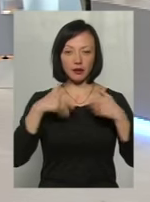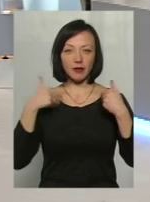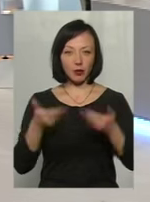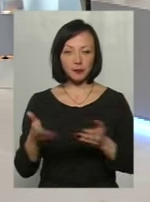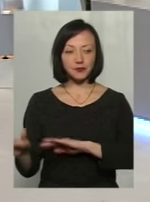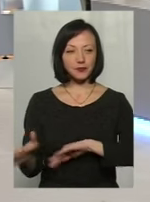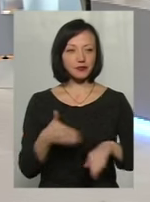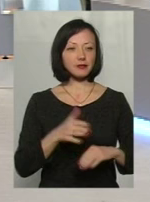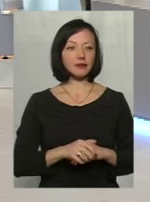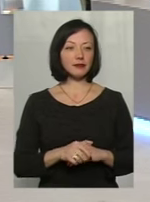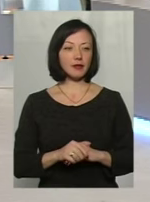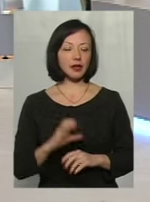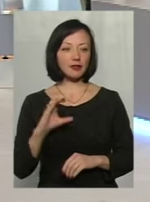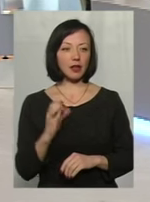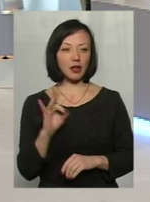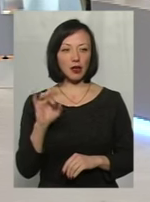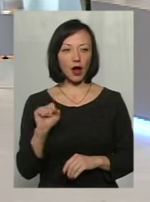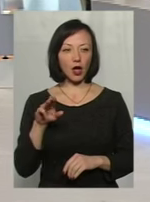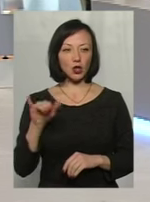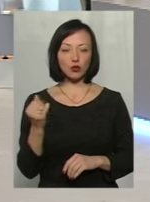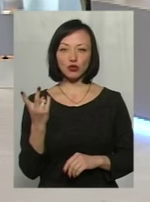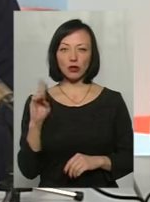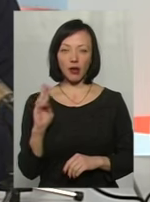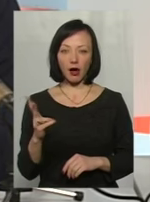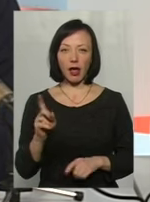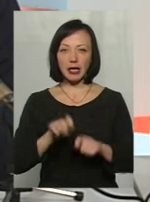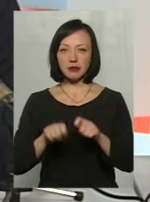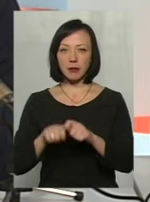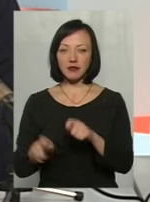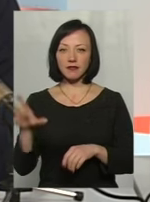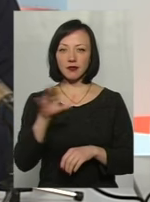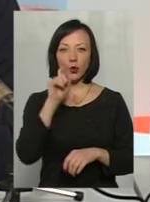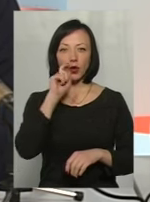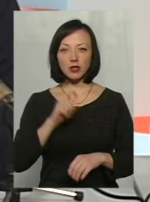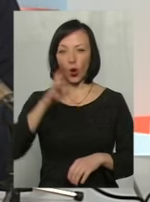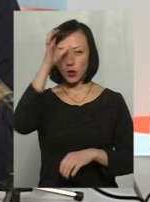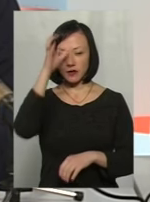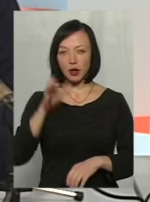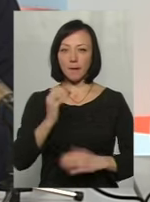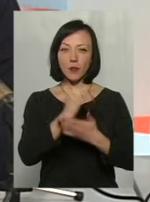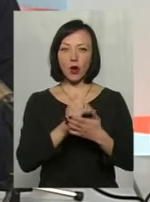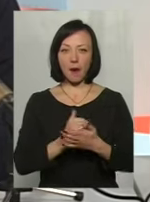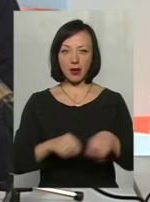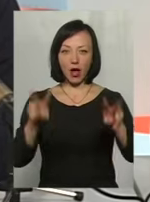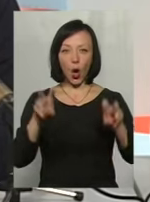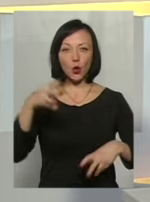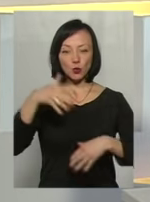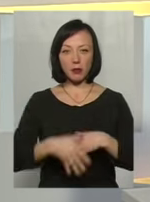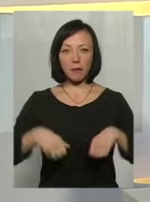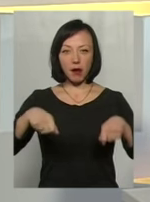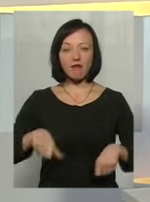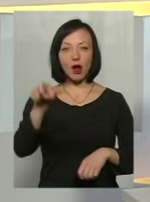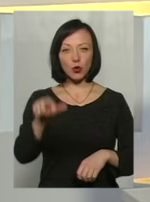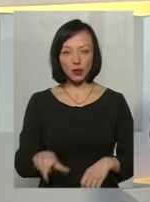вітати. Добрий вечір. І Святослав Ратушняк, експерт всеукраїнської освітньої програми «Розуміємо права людини». Також рада вас сьогодні